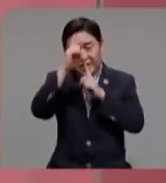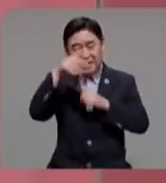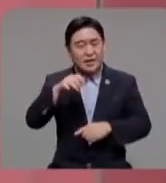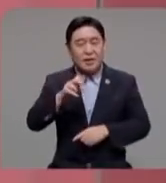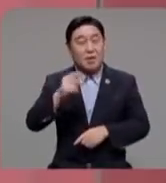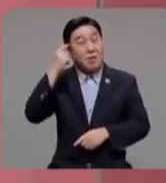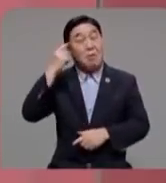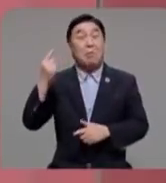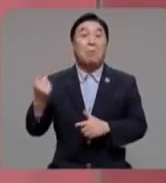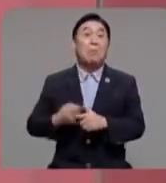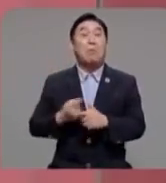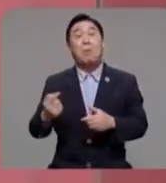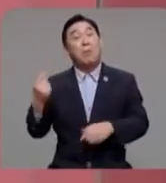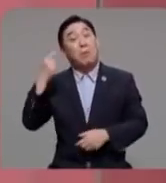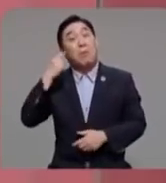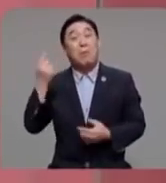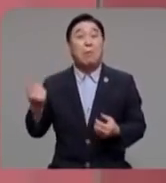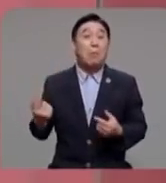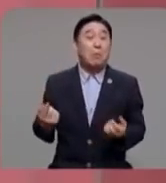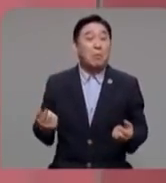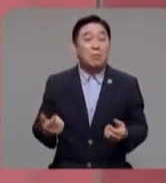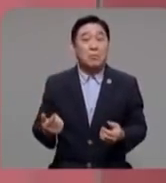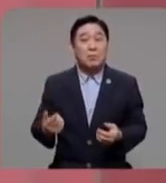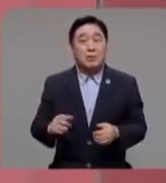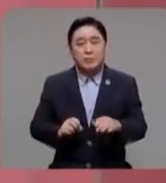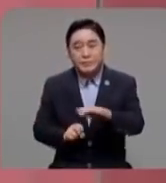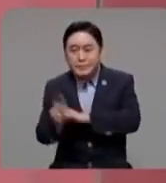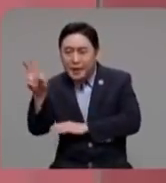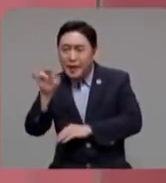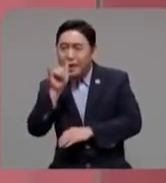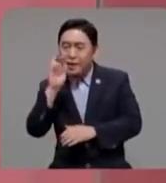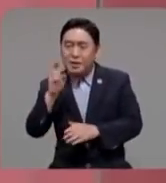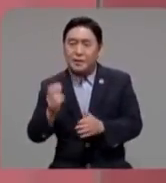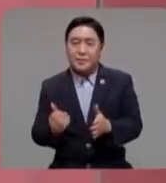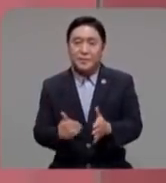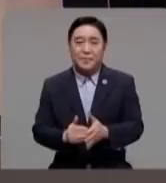아무런 일이 없었다는 듯이 유유히 도망갈 겁니다.